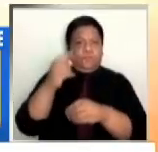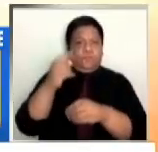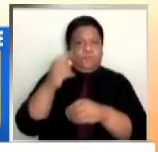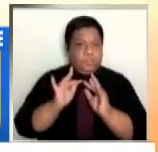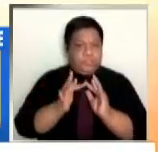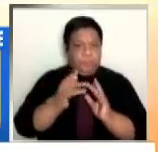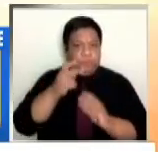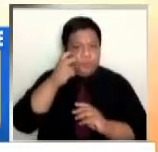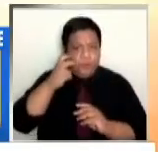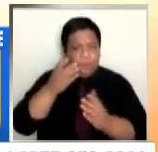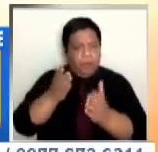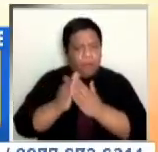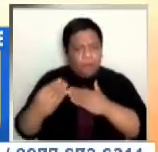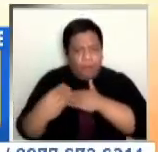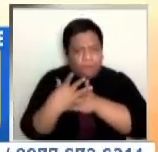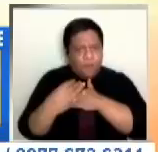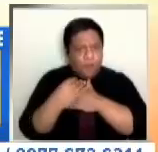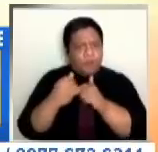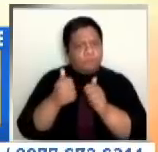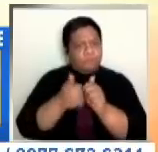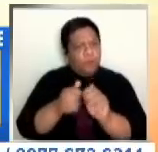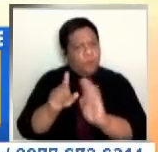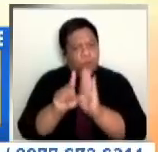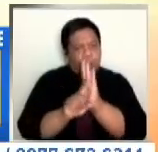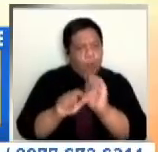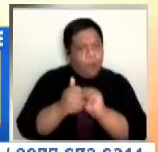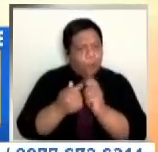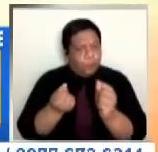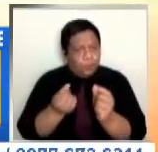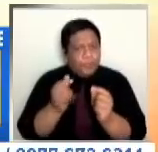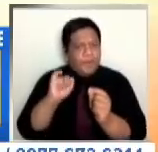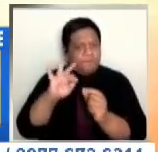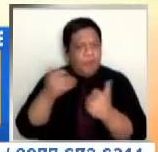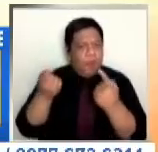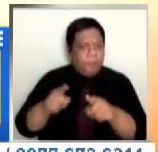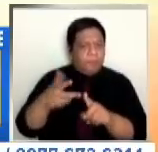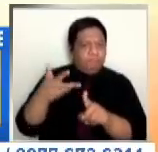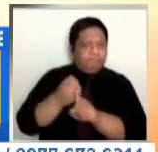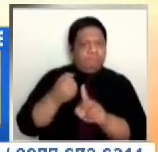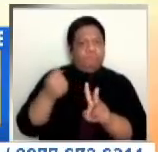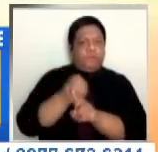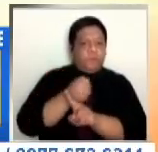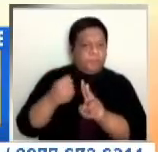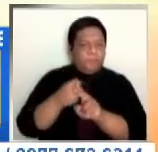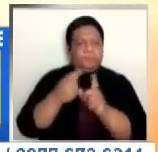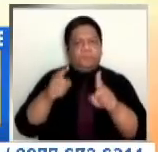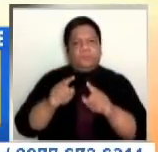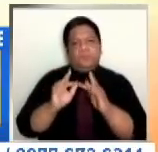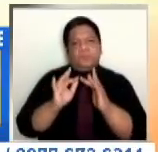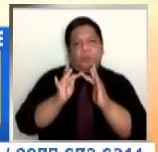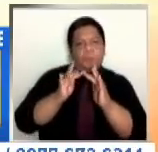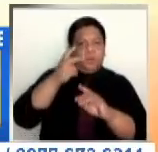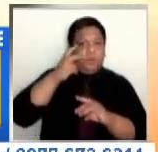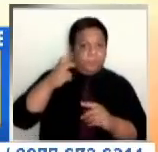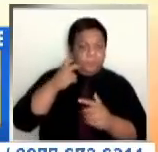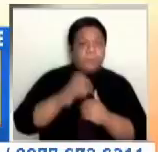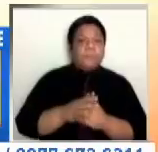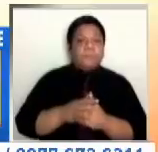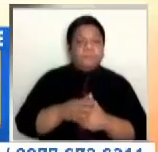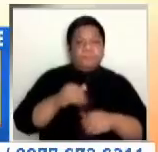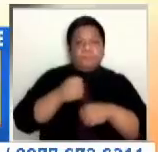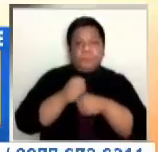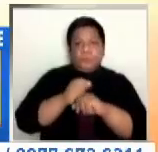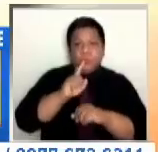kung ano-ano ang mga kailangan gawin kung ikaw ay mabibiktima ng cybercrime. Makakasiguro po kayo na ang ating mga